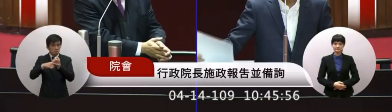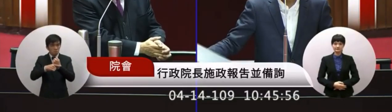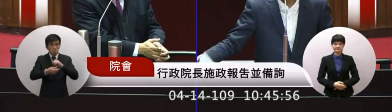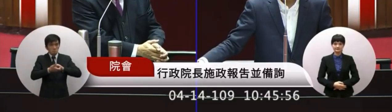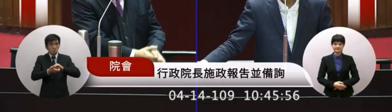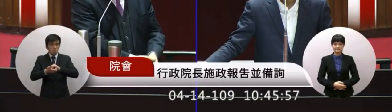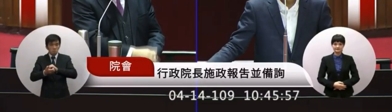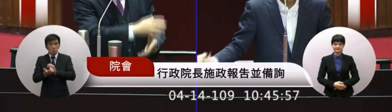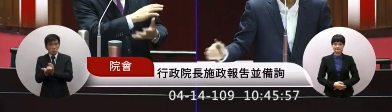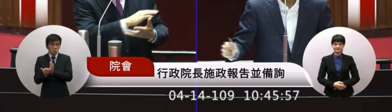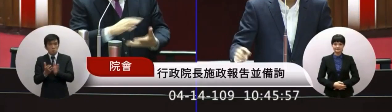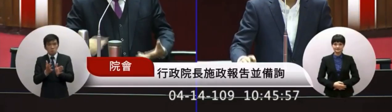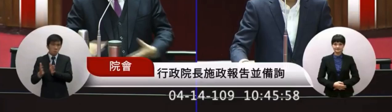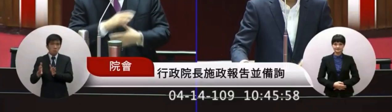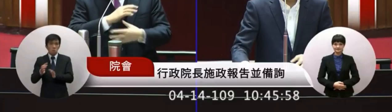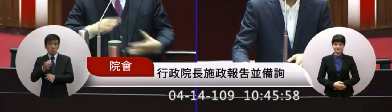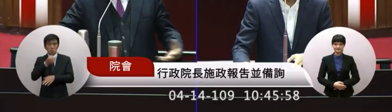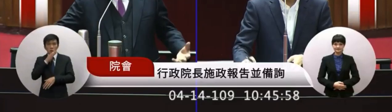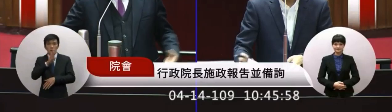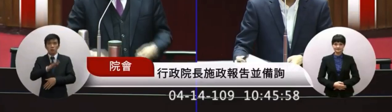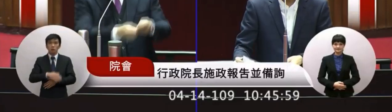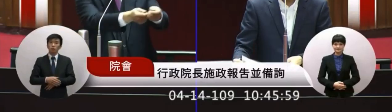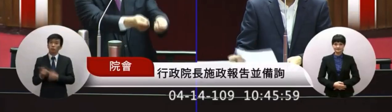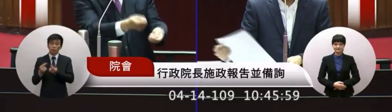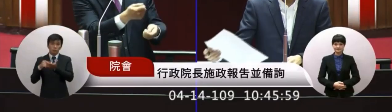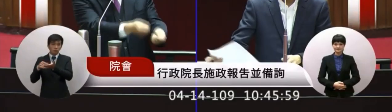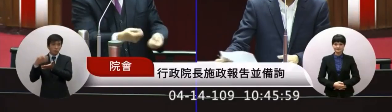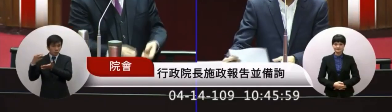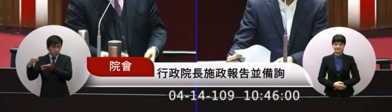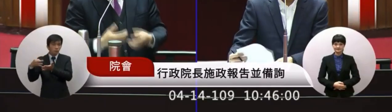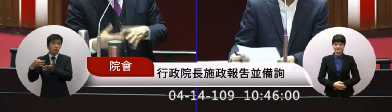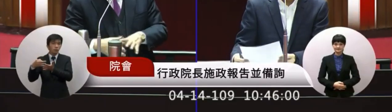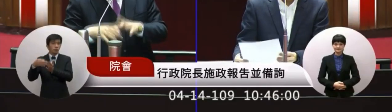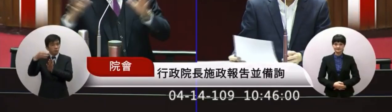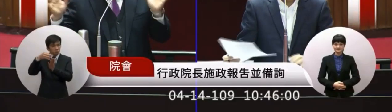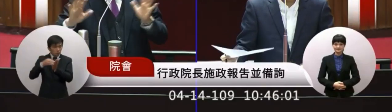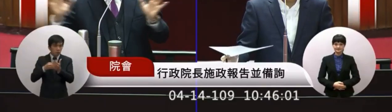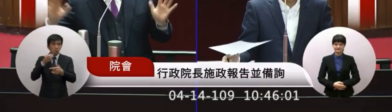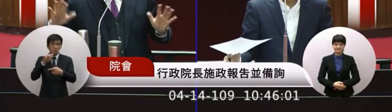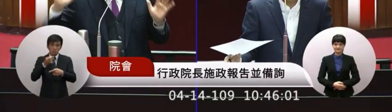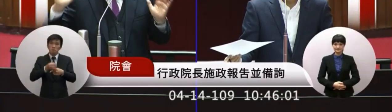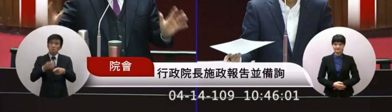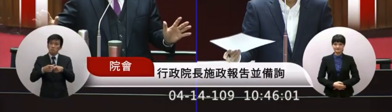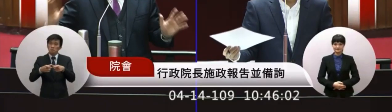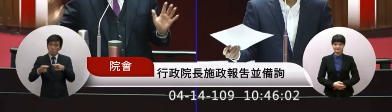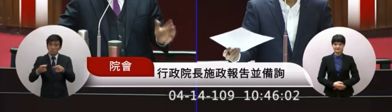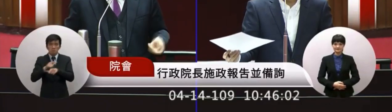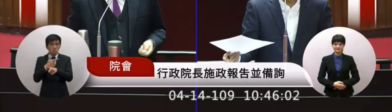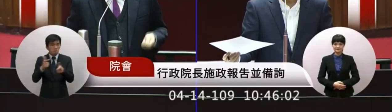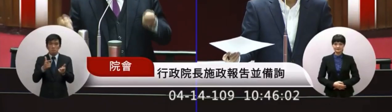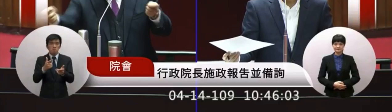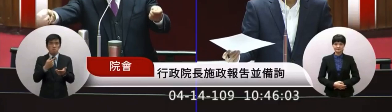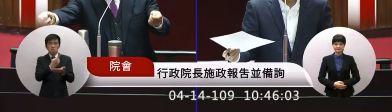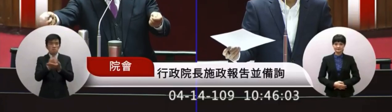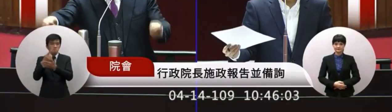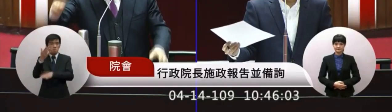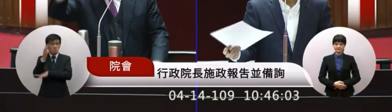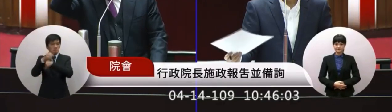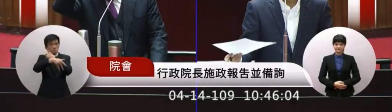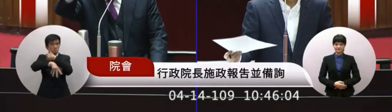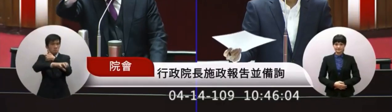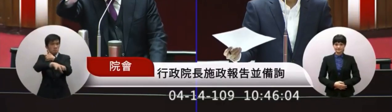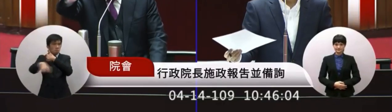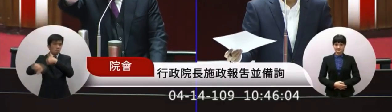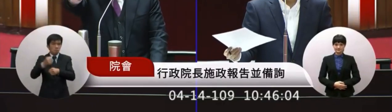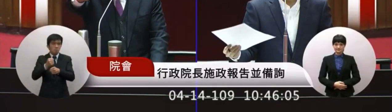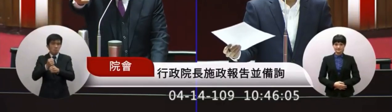相当的准备，所以连预算、连编列、连抵用券等等各部位业管项目都在做，